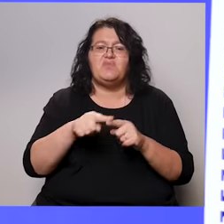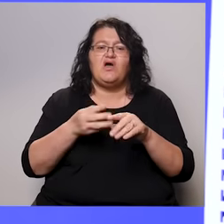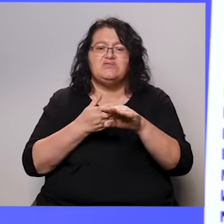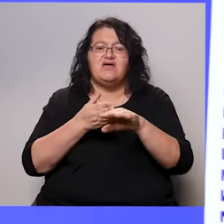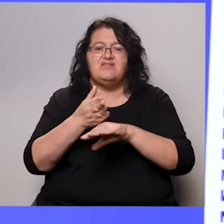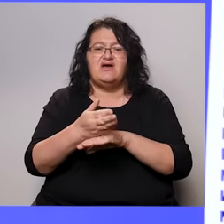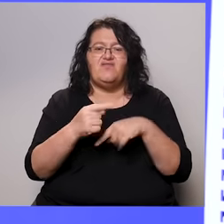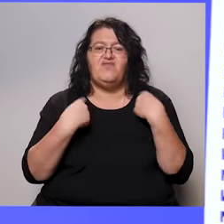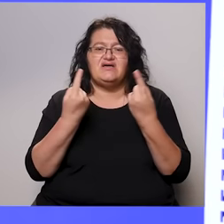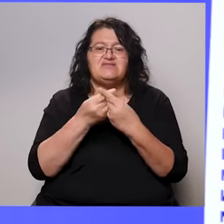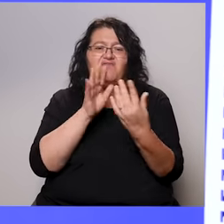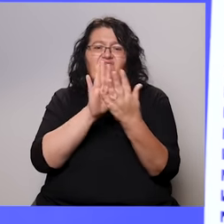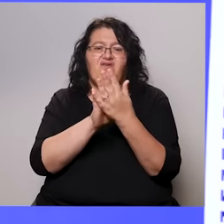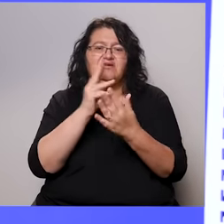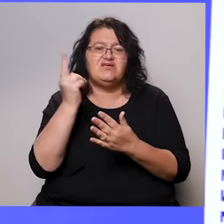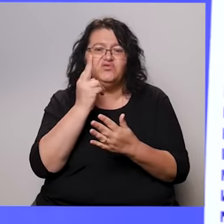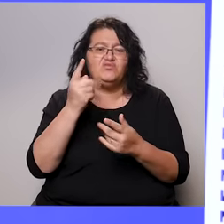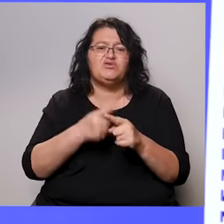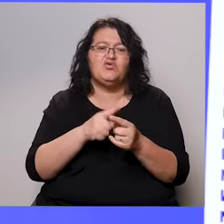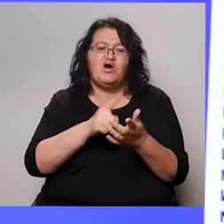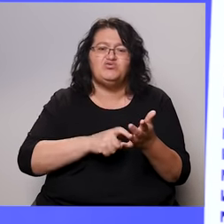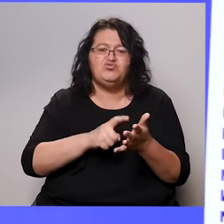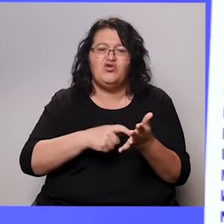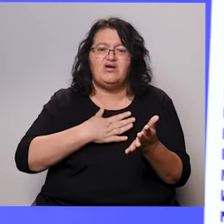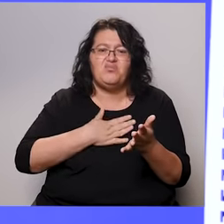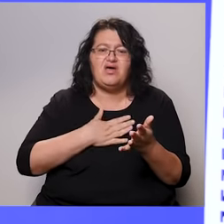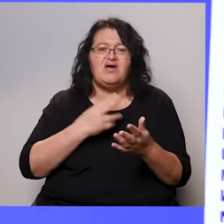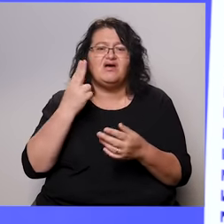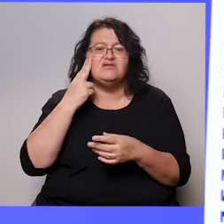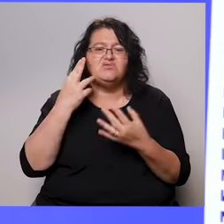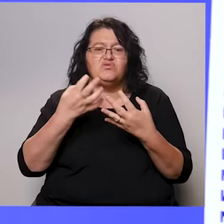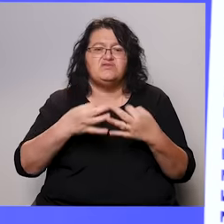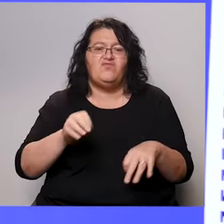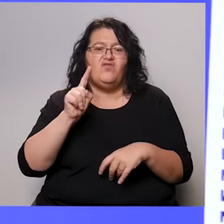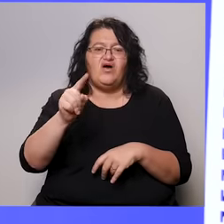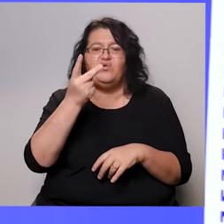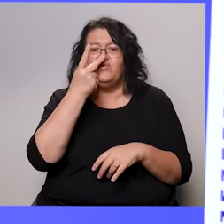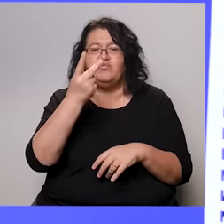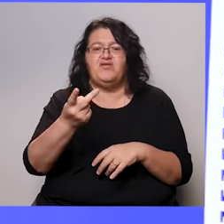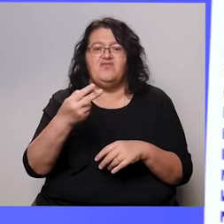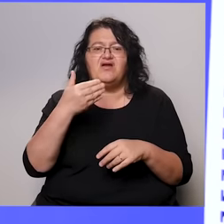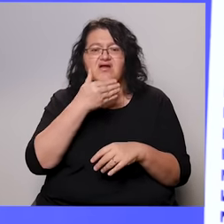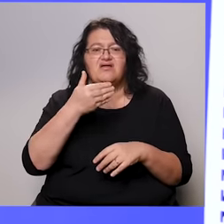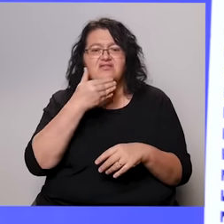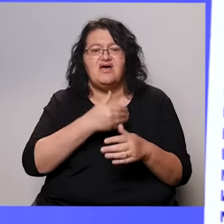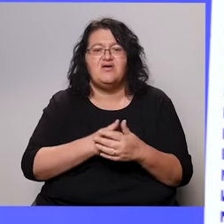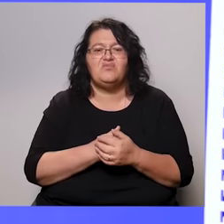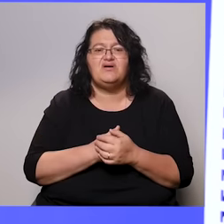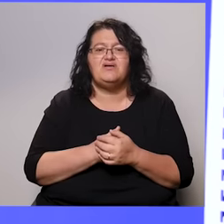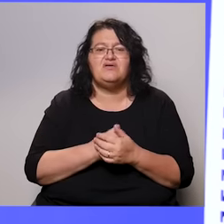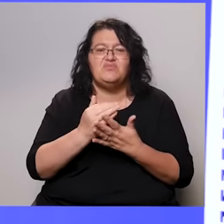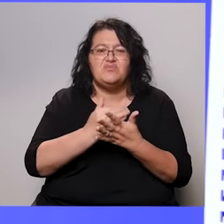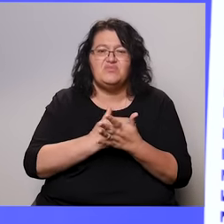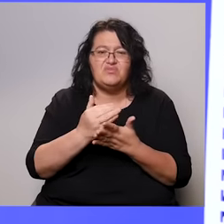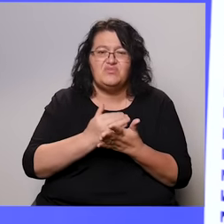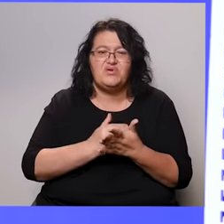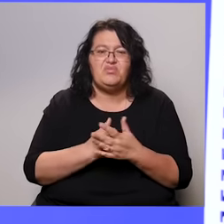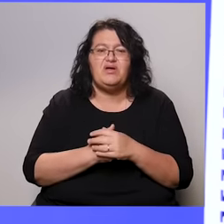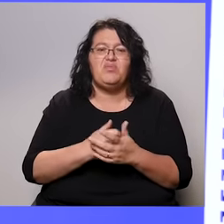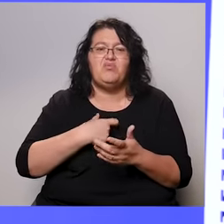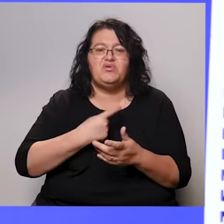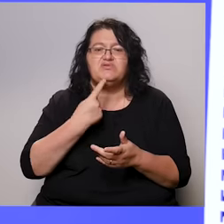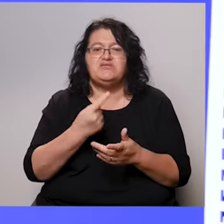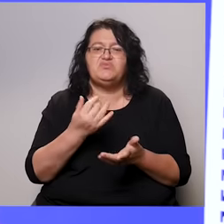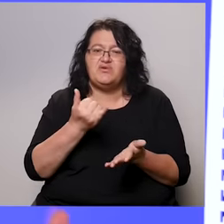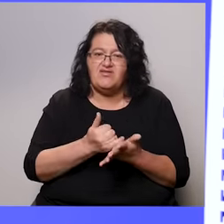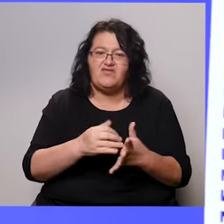intervenției mele înaintea lui Dumnezeu și a cererii mele ca să cunosc voia lui cu privire la subiectul respectiv, la problema respectivă, pot spune că